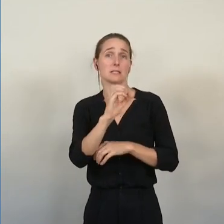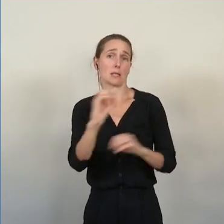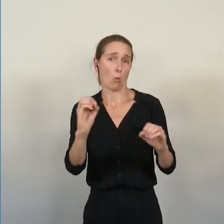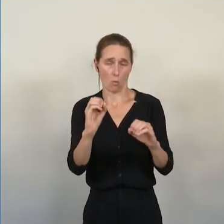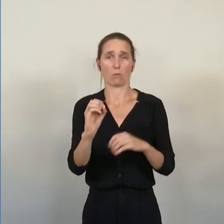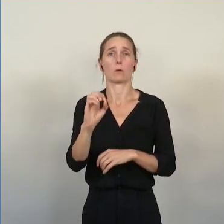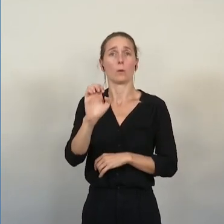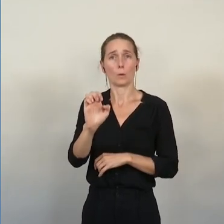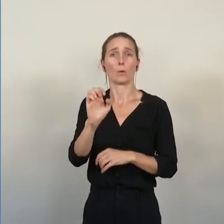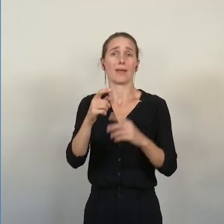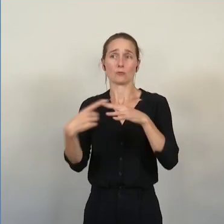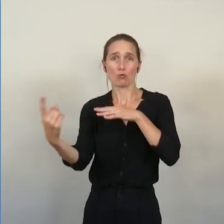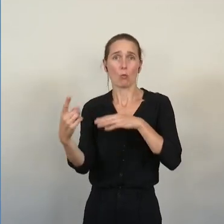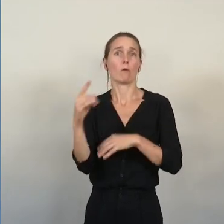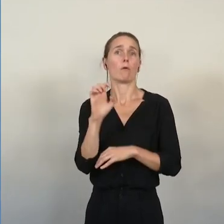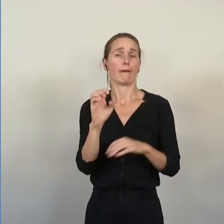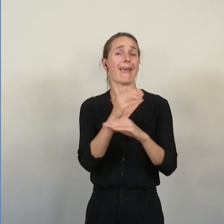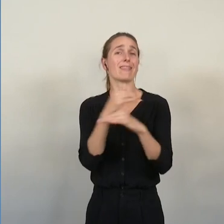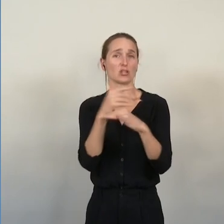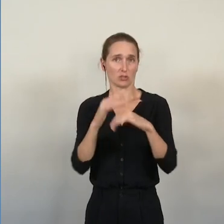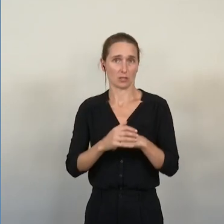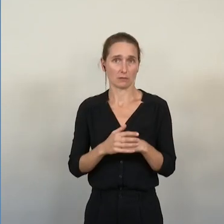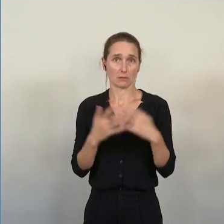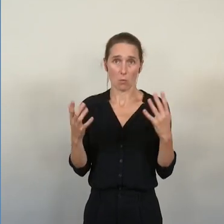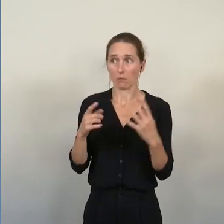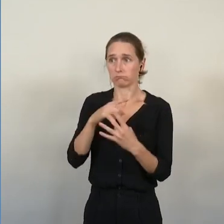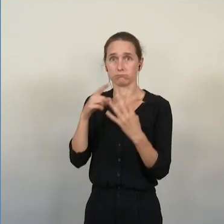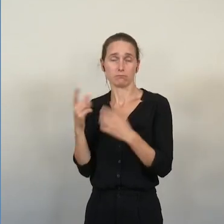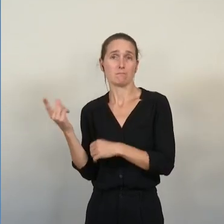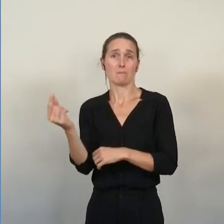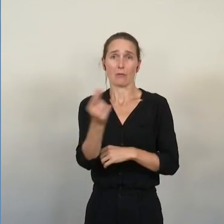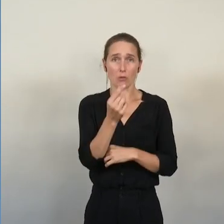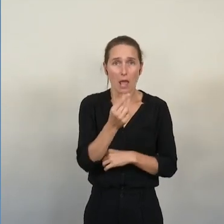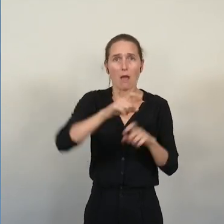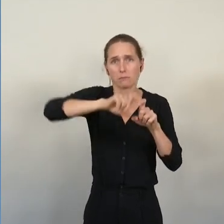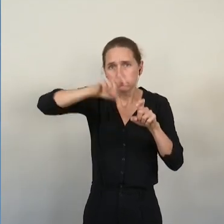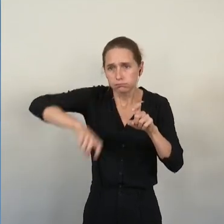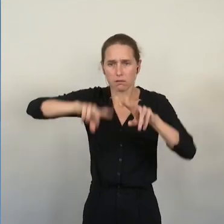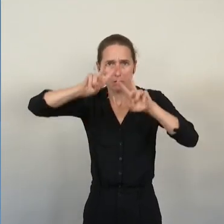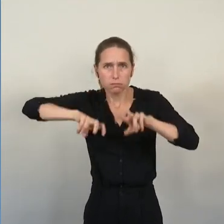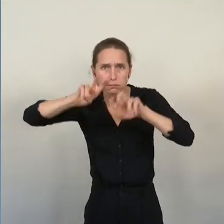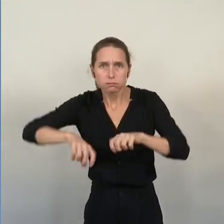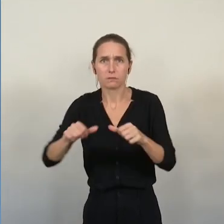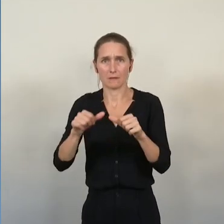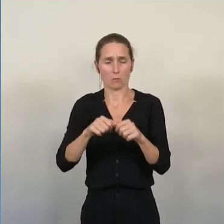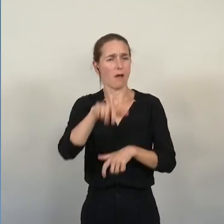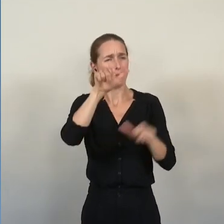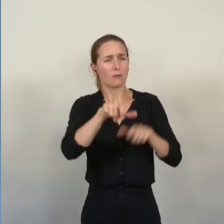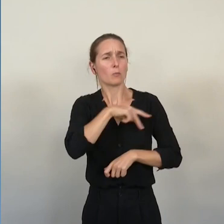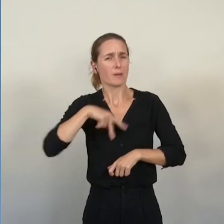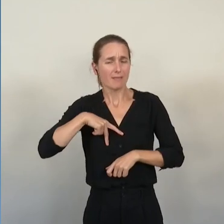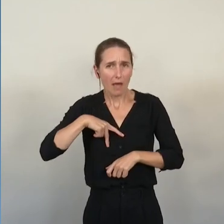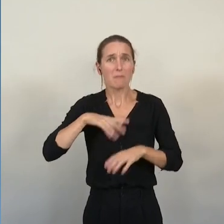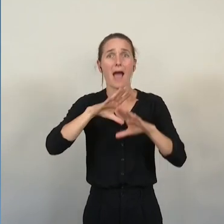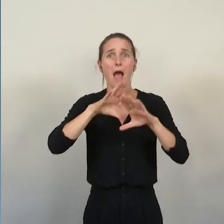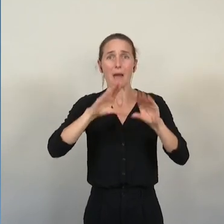4 sur la base de plusieurs indicateurs croisés nombre de propriétaires occupants ressources des ménages propriétairees occupant le pourcentage de ménage